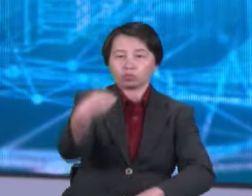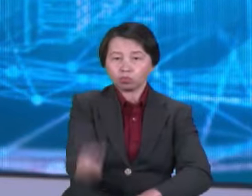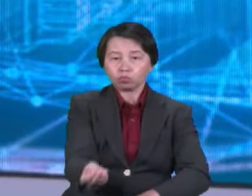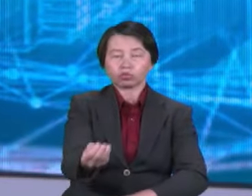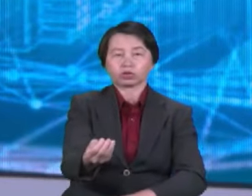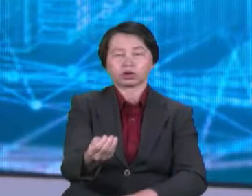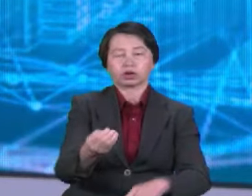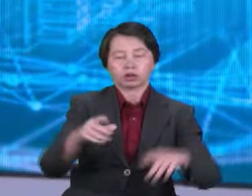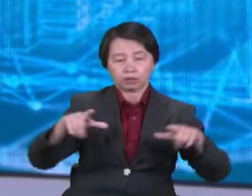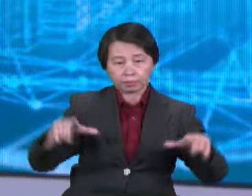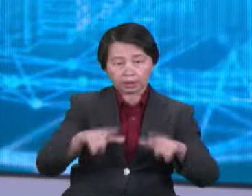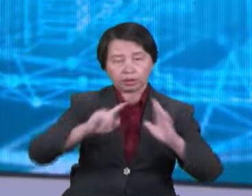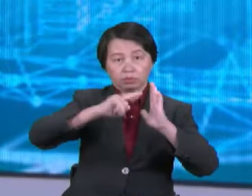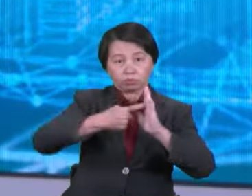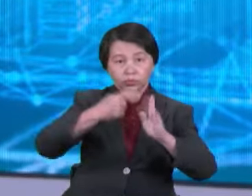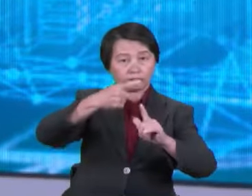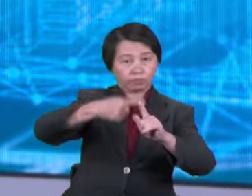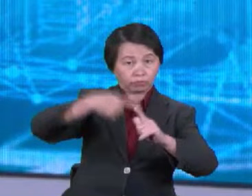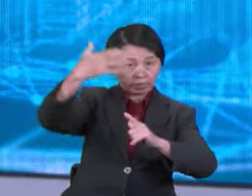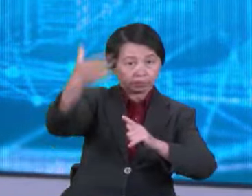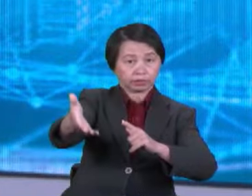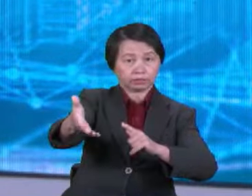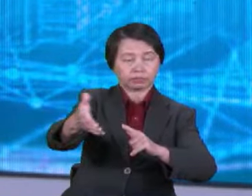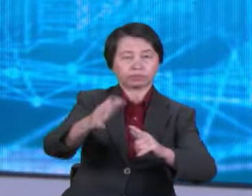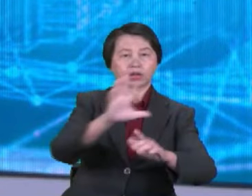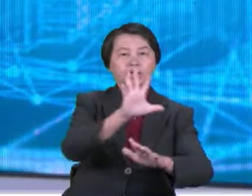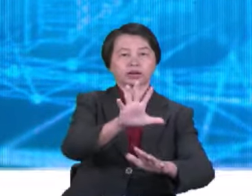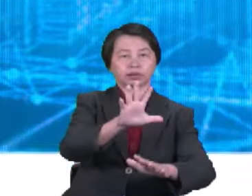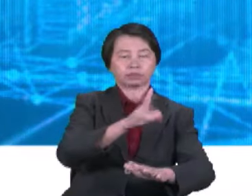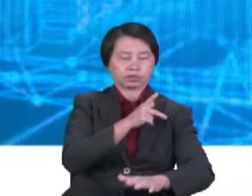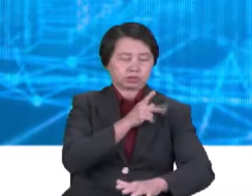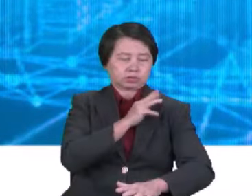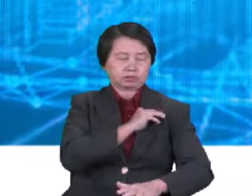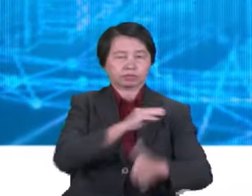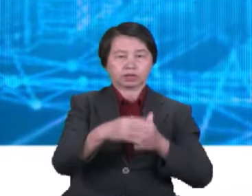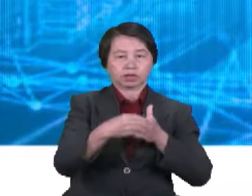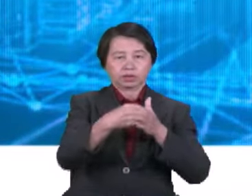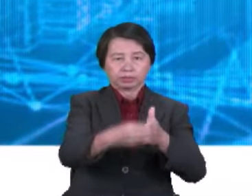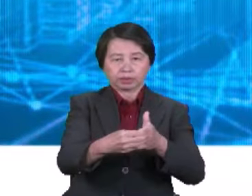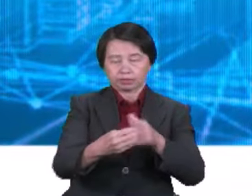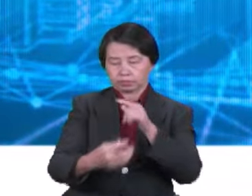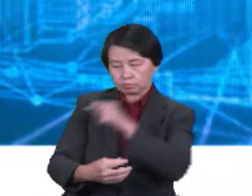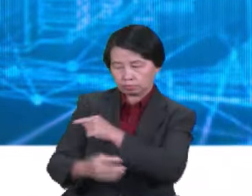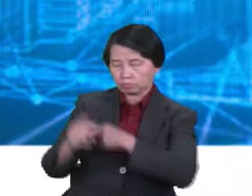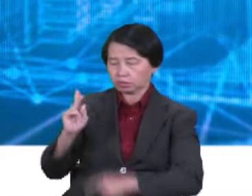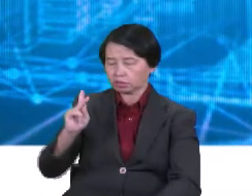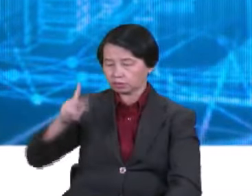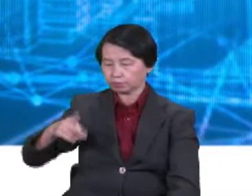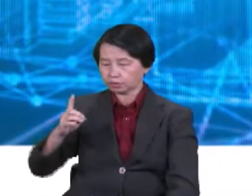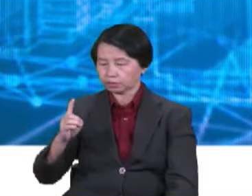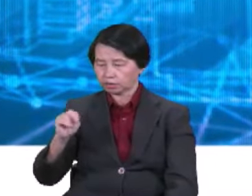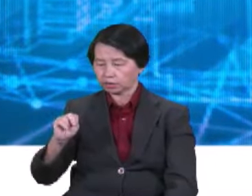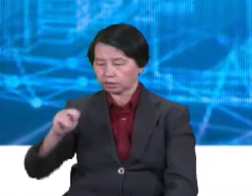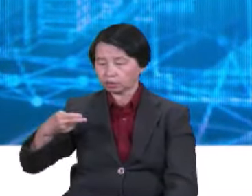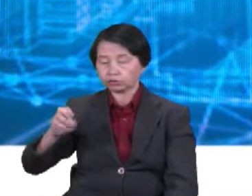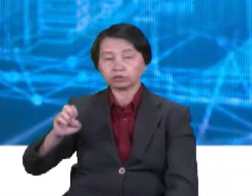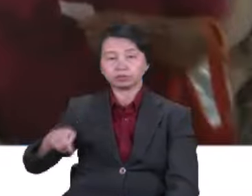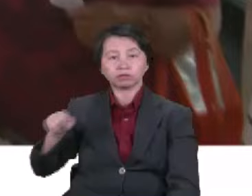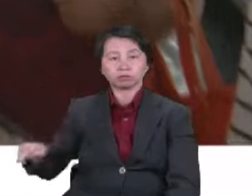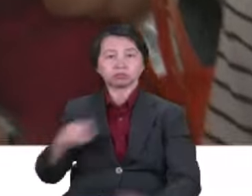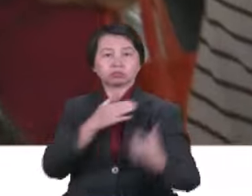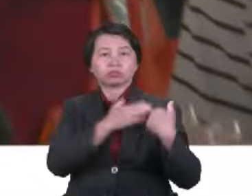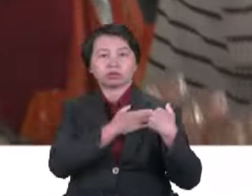pasaran. Pelaksanaannya mulai bulan depan melibatkan 5 kementerian diterajui KPDN HEP. Program